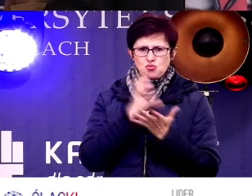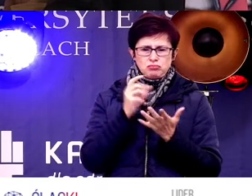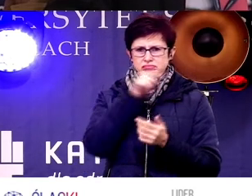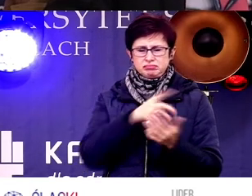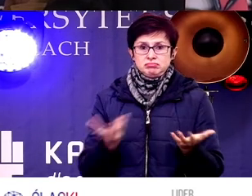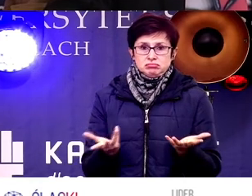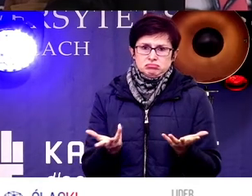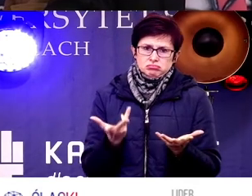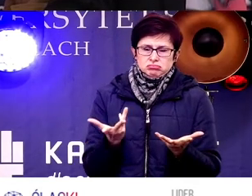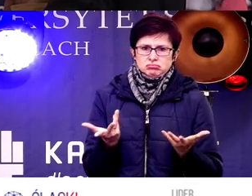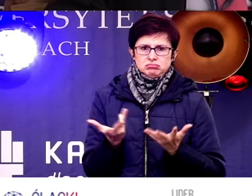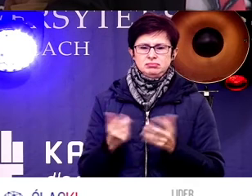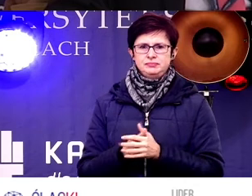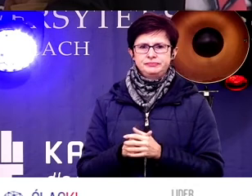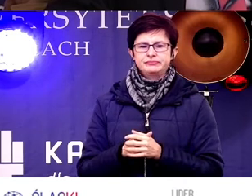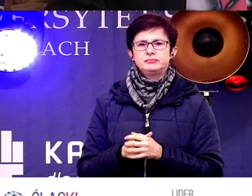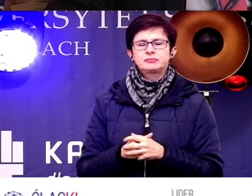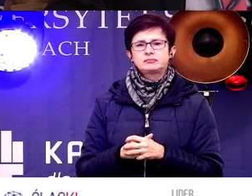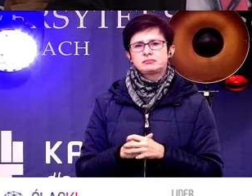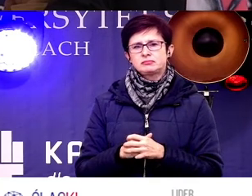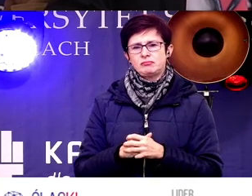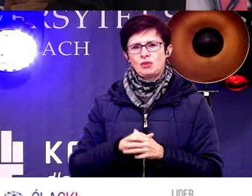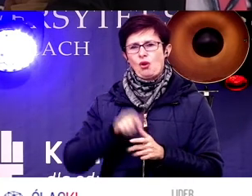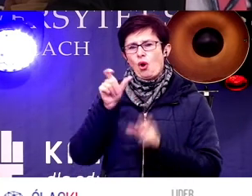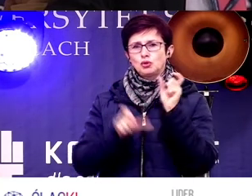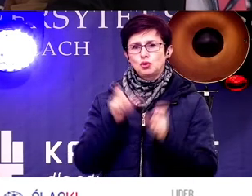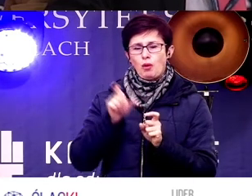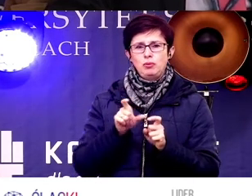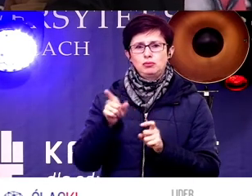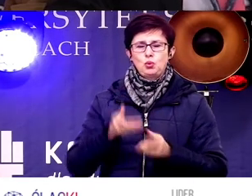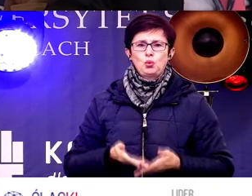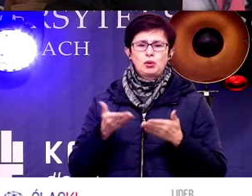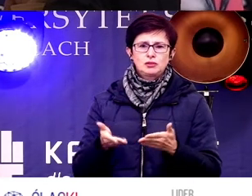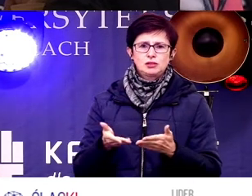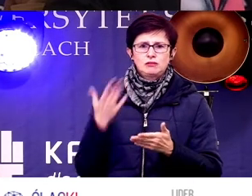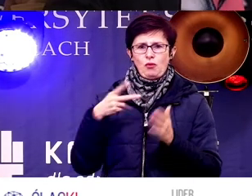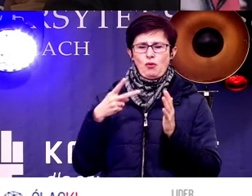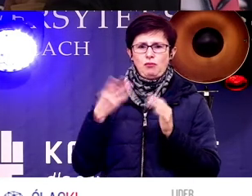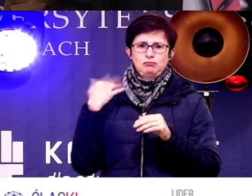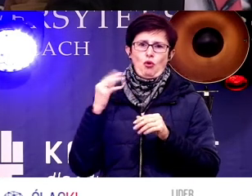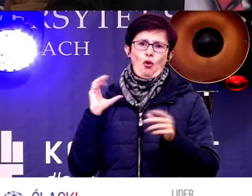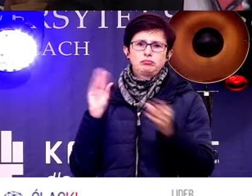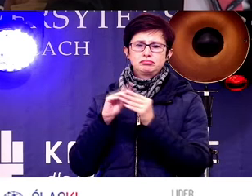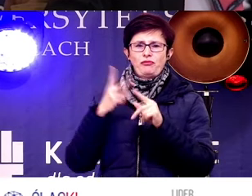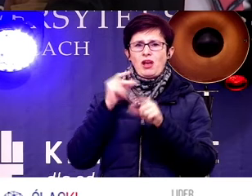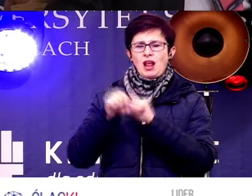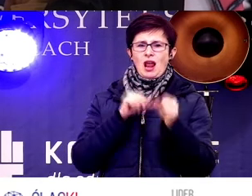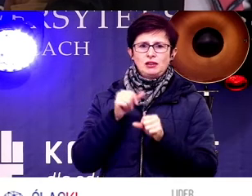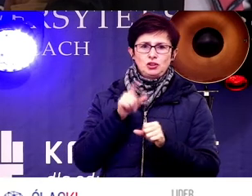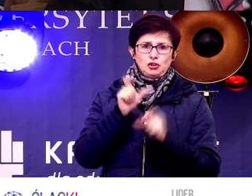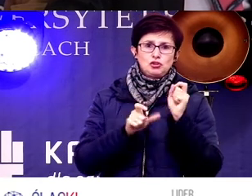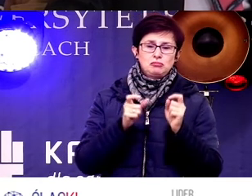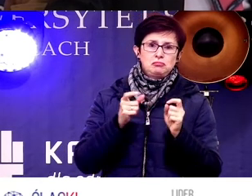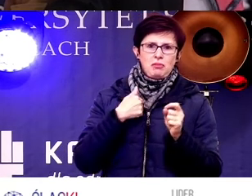coś, co szczególnie myślę osobom urodzonym w 2 ostatnich dekadach, to jest, bo